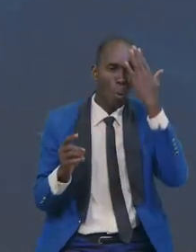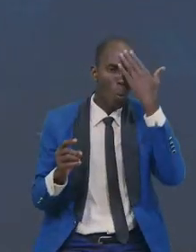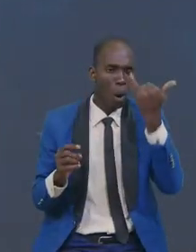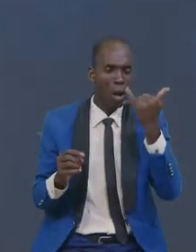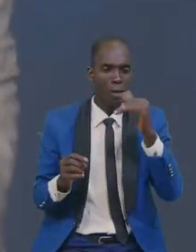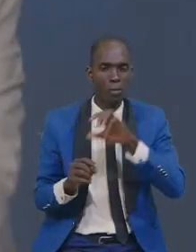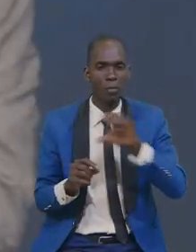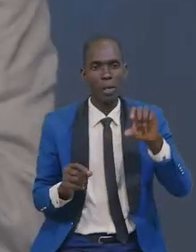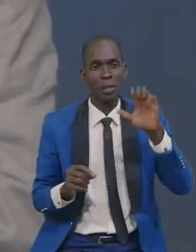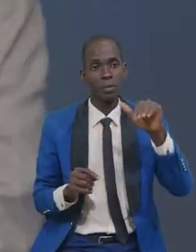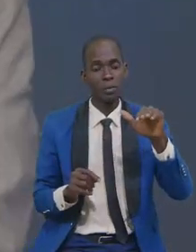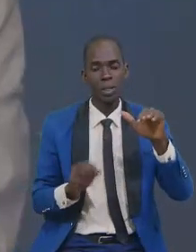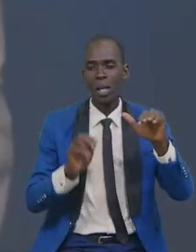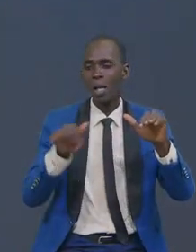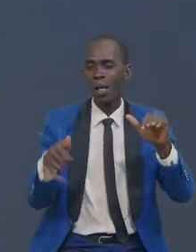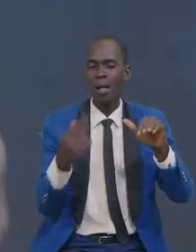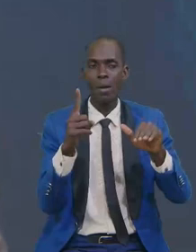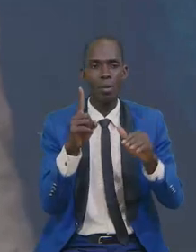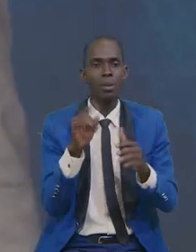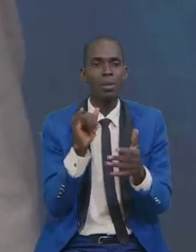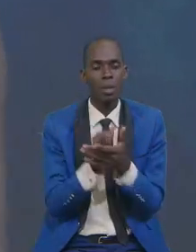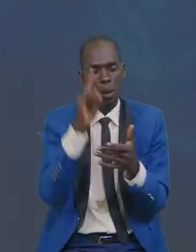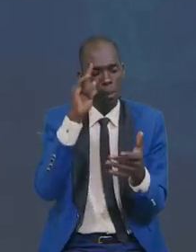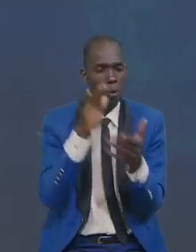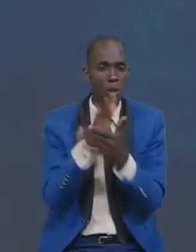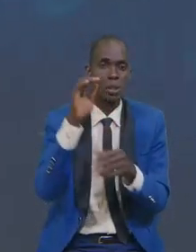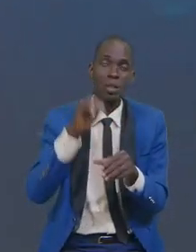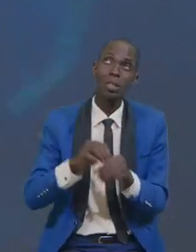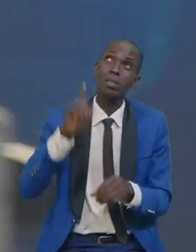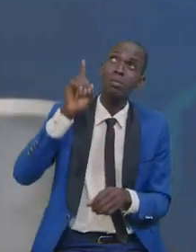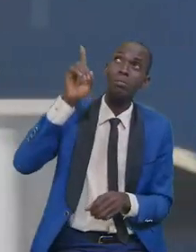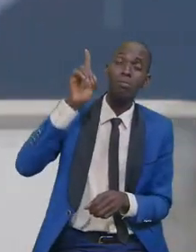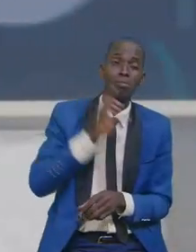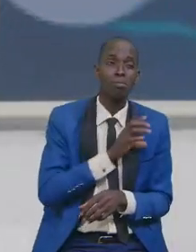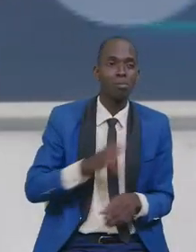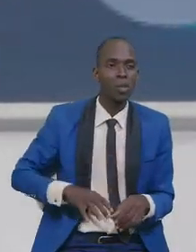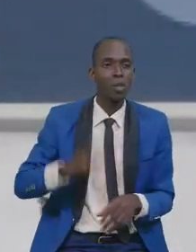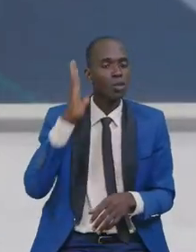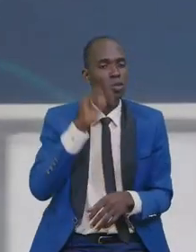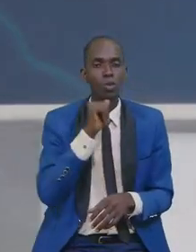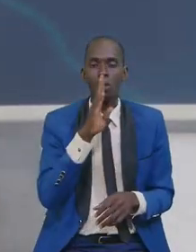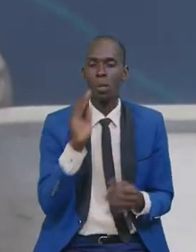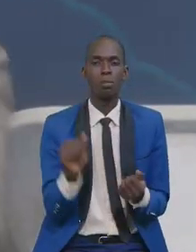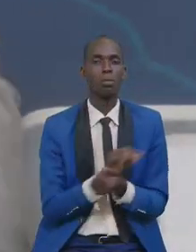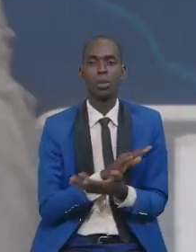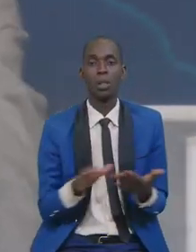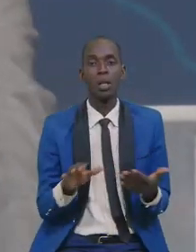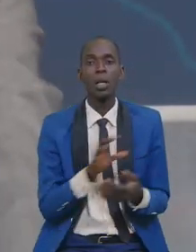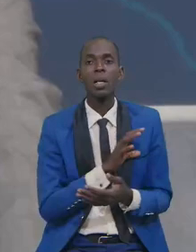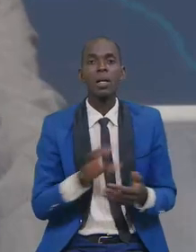que quiconque croit en lui et ne périsse point.